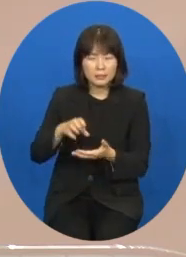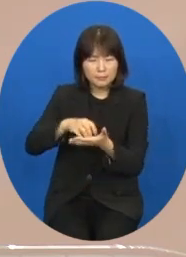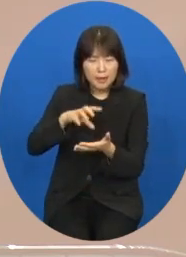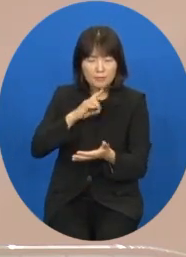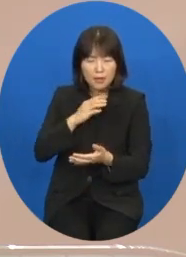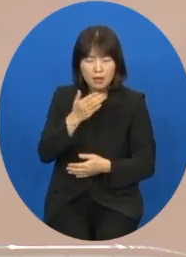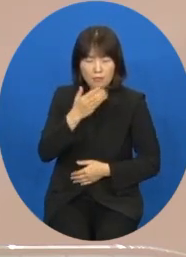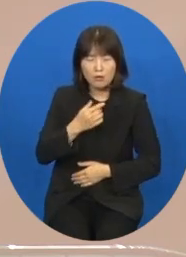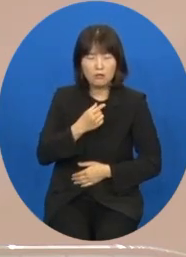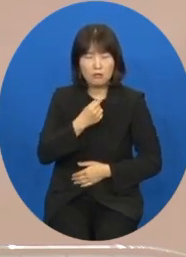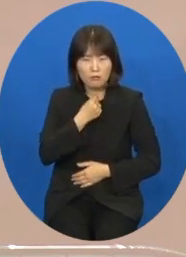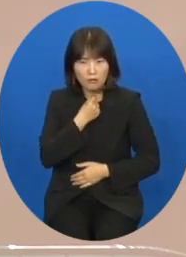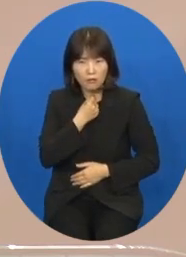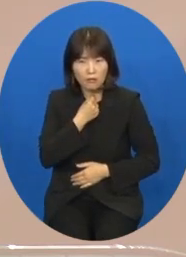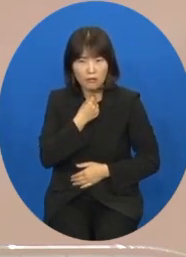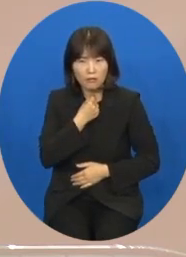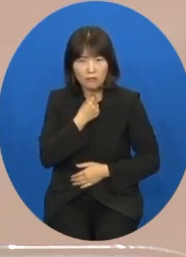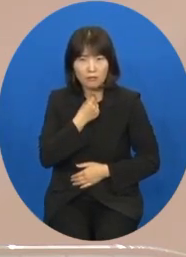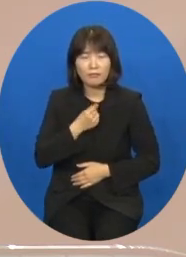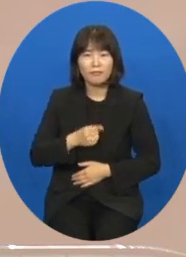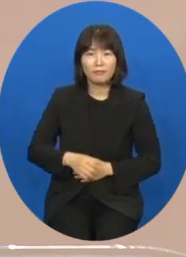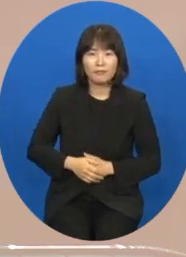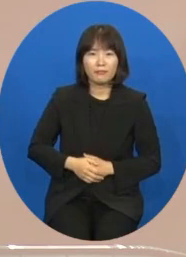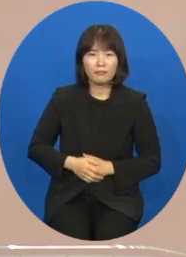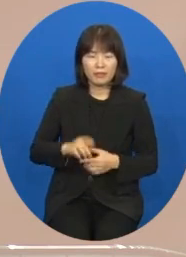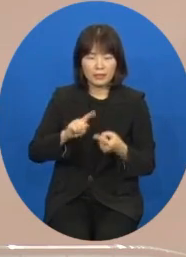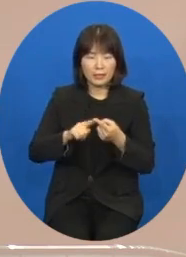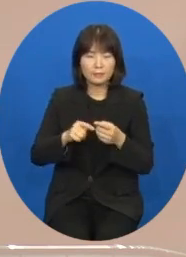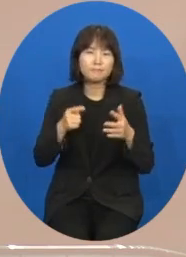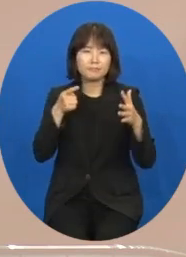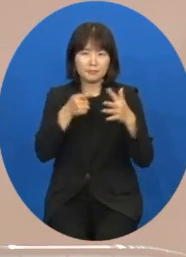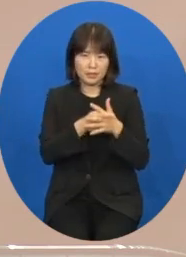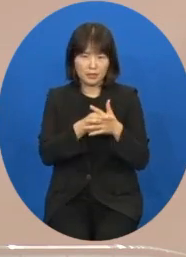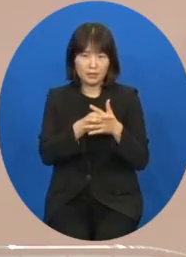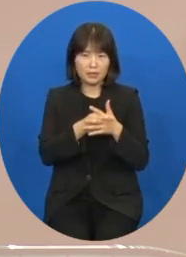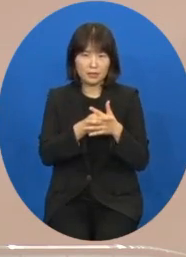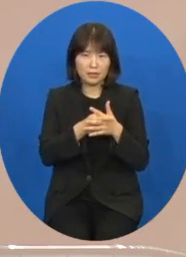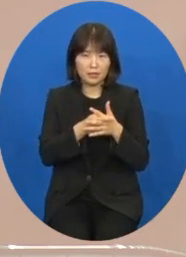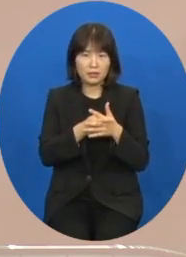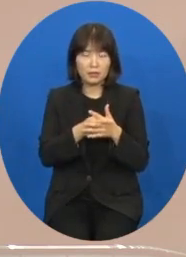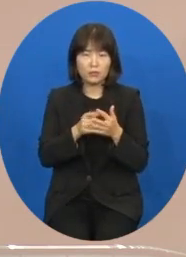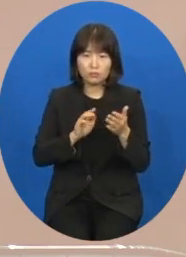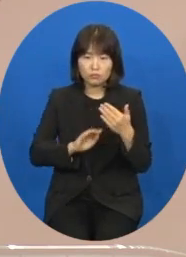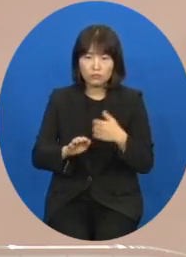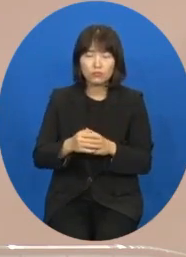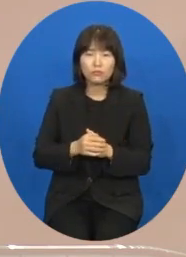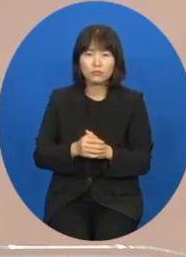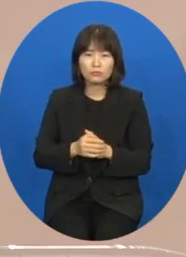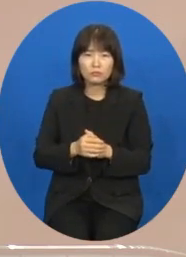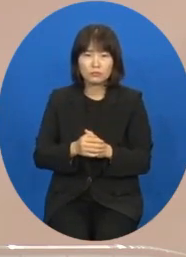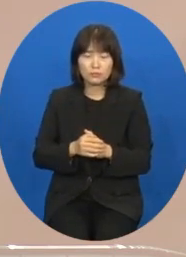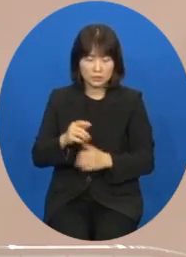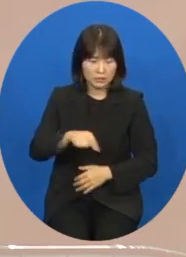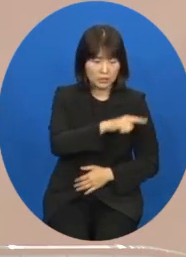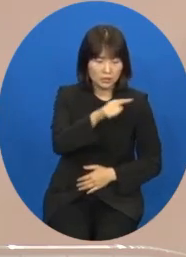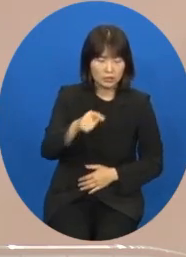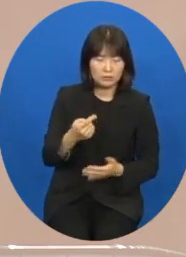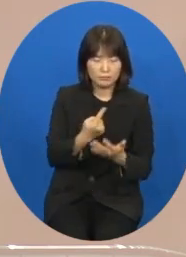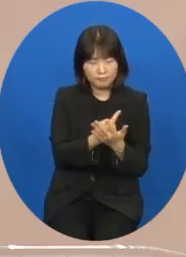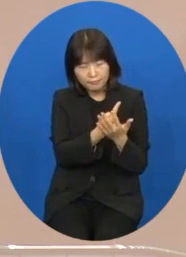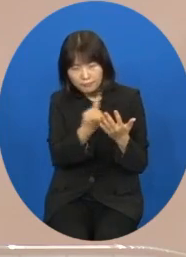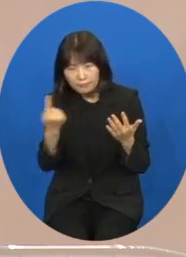빵만 먹기를 원하는 욕구가 있는 것을 아시고 그들을 한사코 멀리하려고